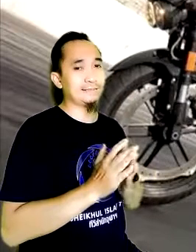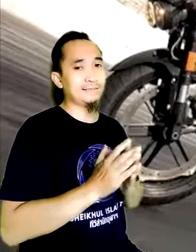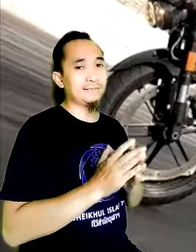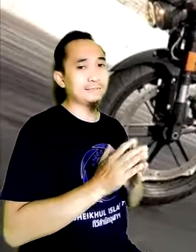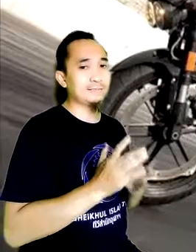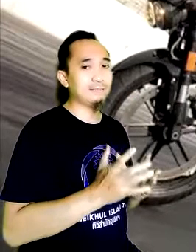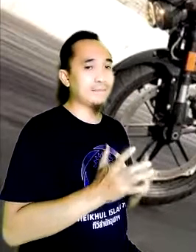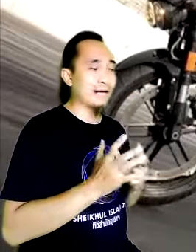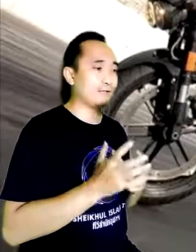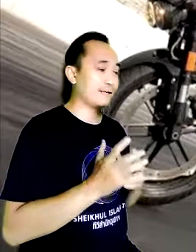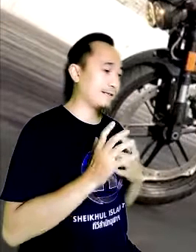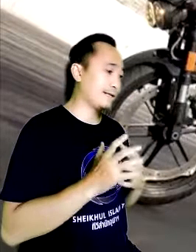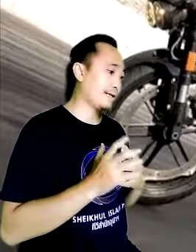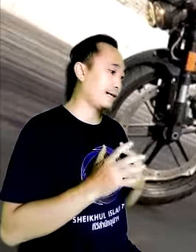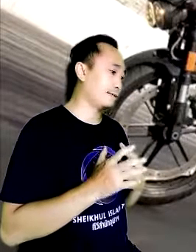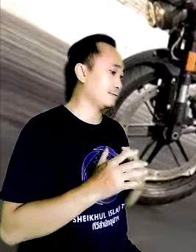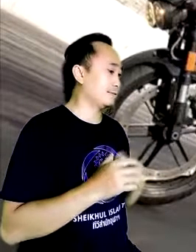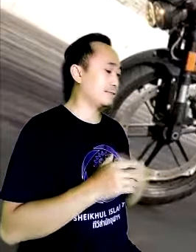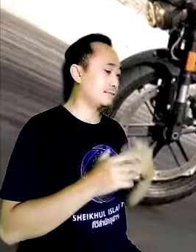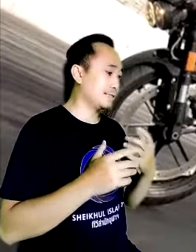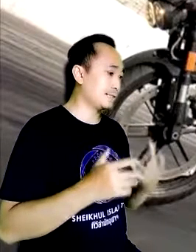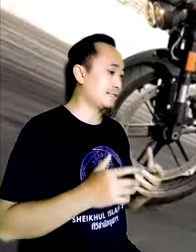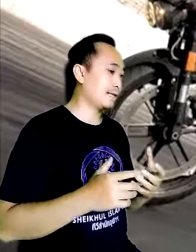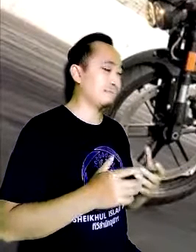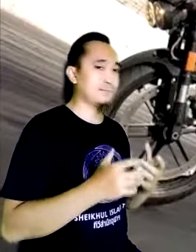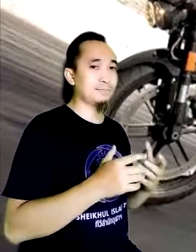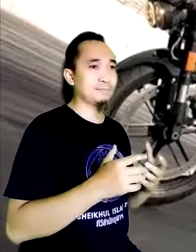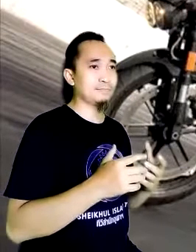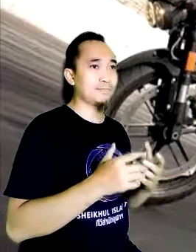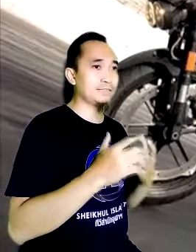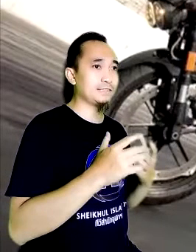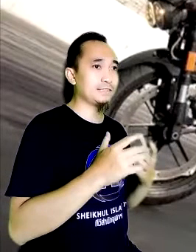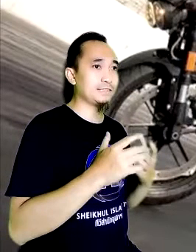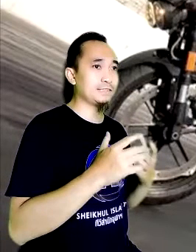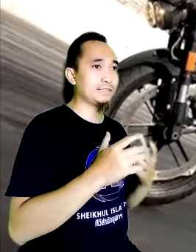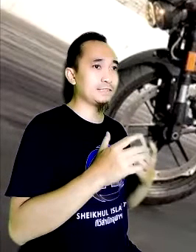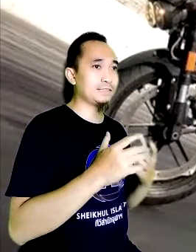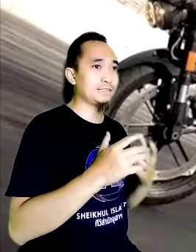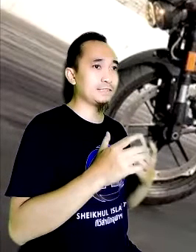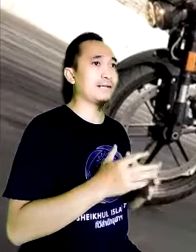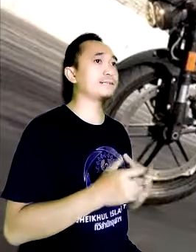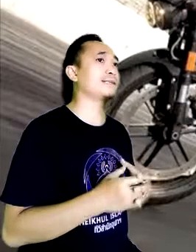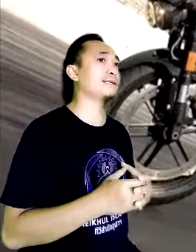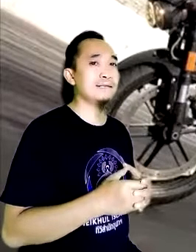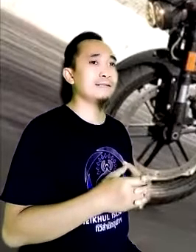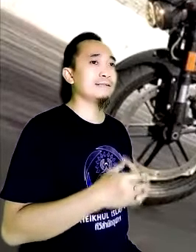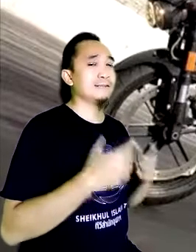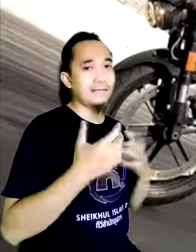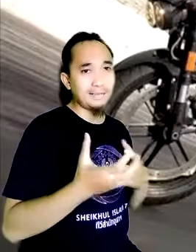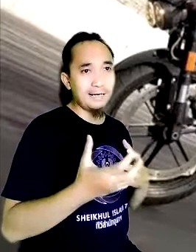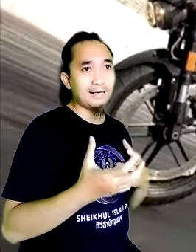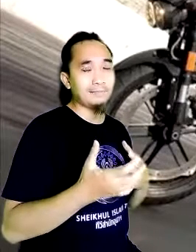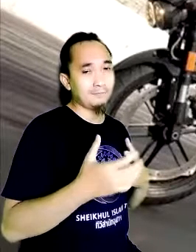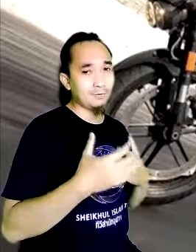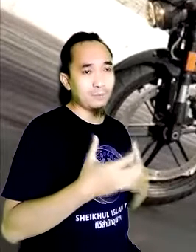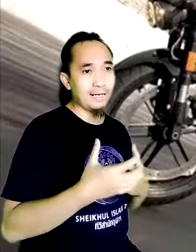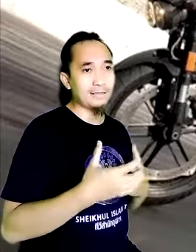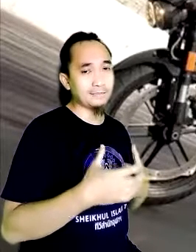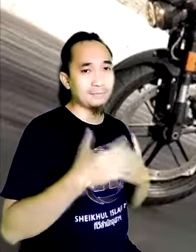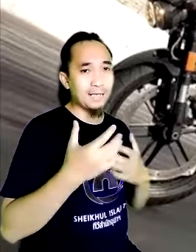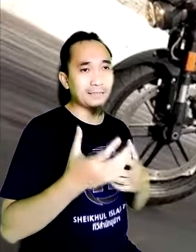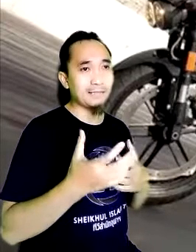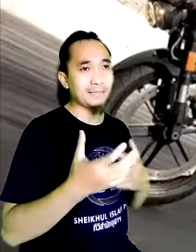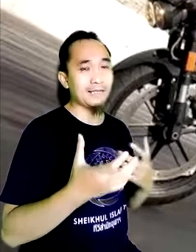berhenti. Jadi pengaruh gaya yang terjadi dalam peristiwa ini, gaya